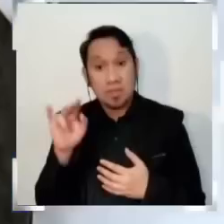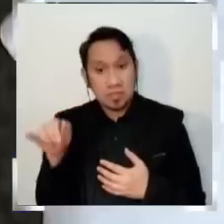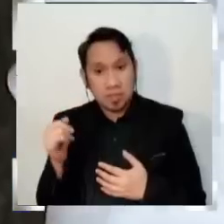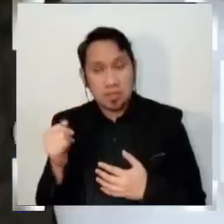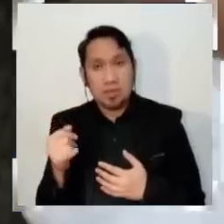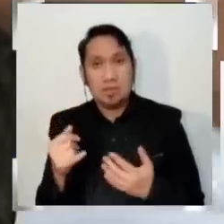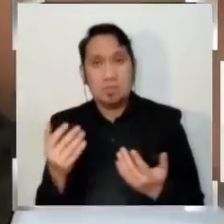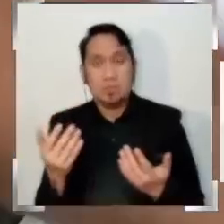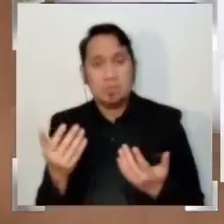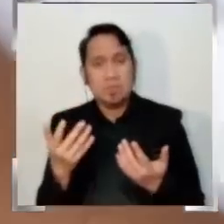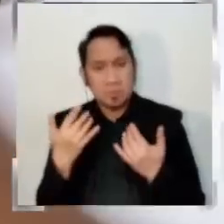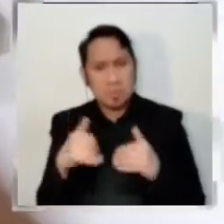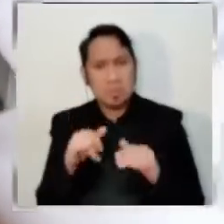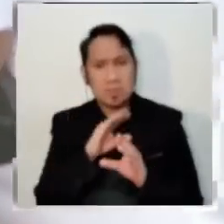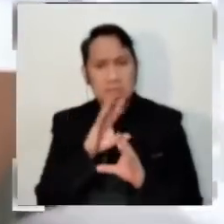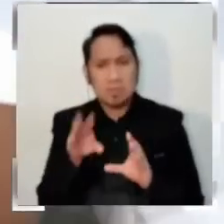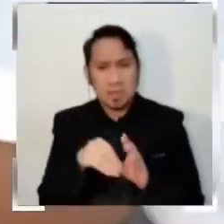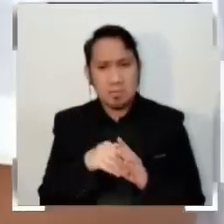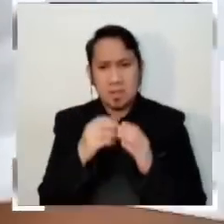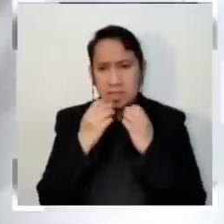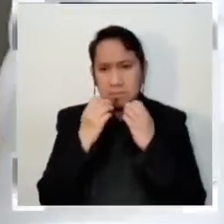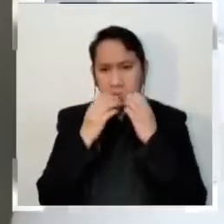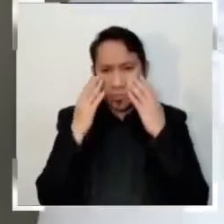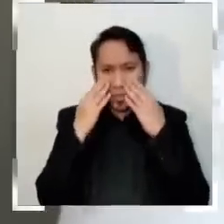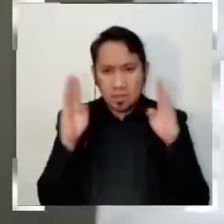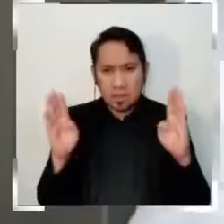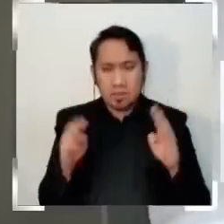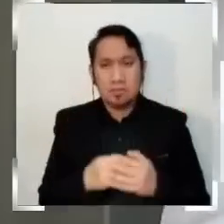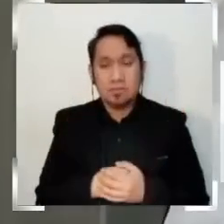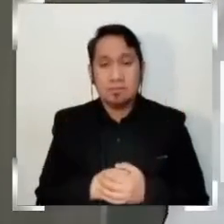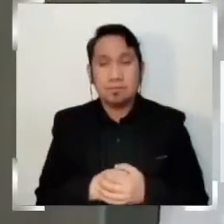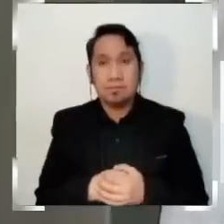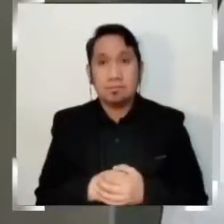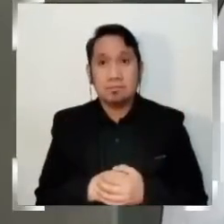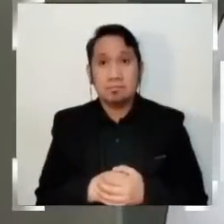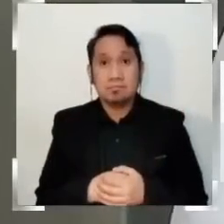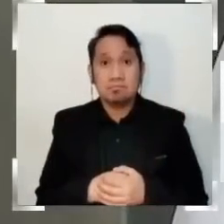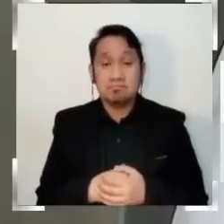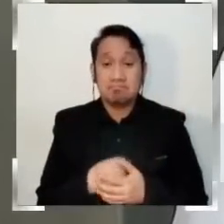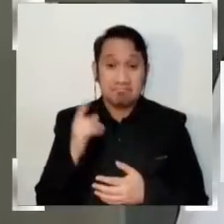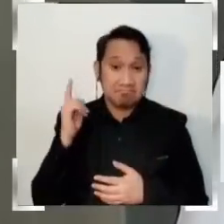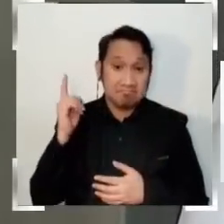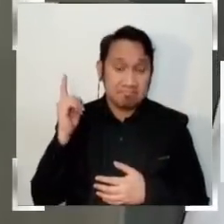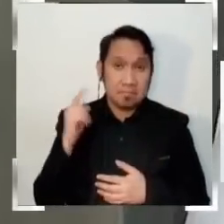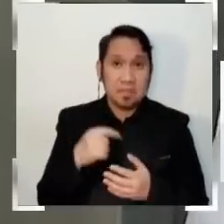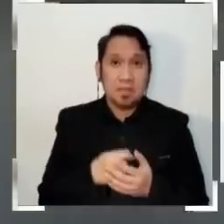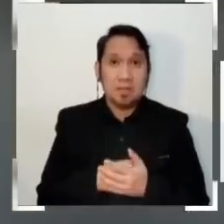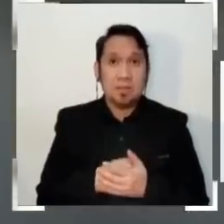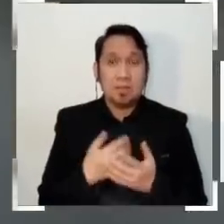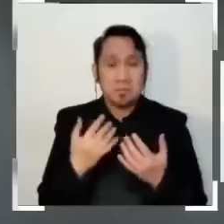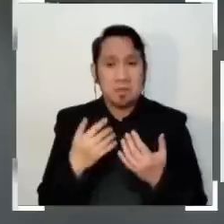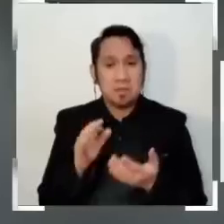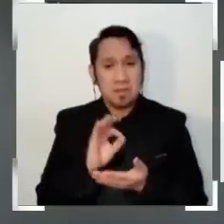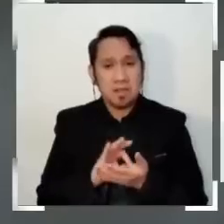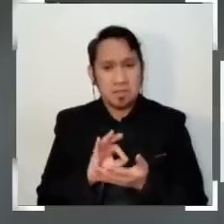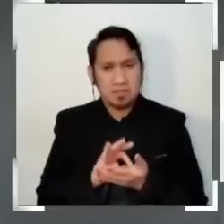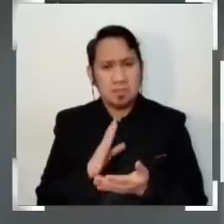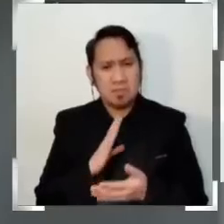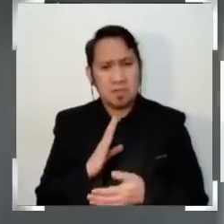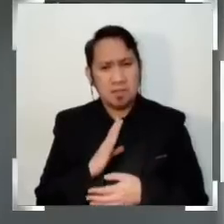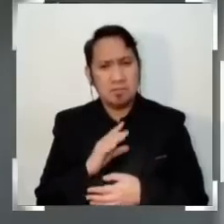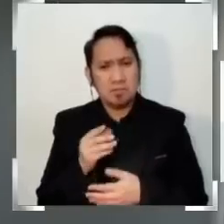Itbulaga. Sinigurado rin noon ni Mayor Halusos na financially stable ang kumpanya at hindi